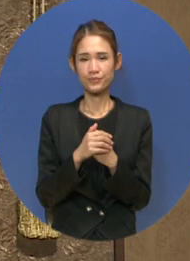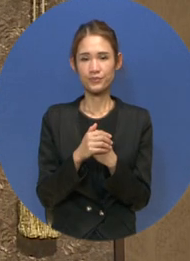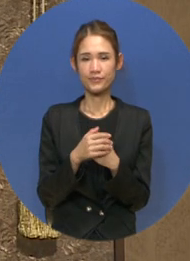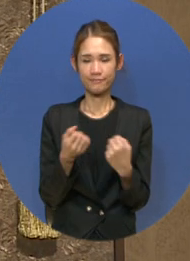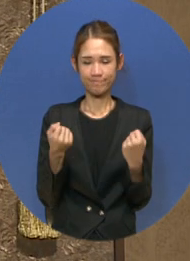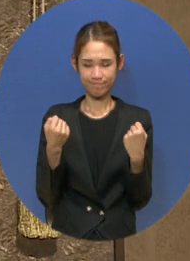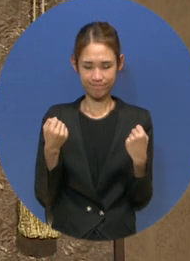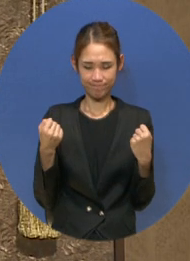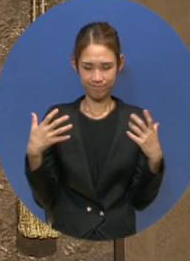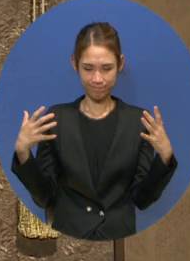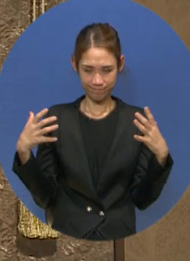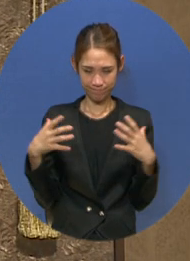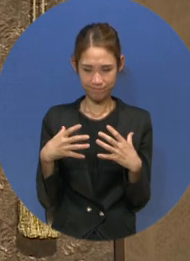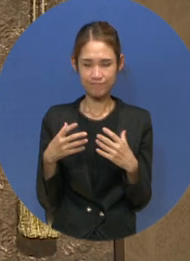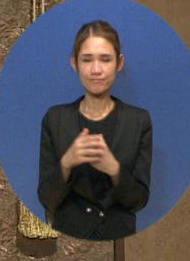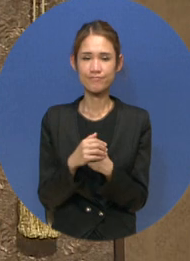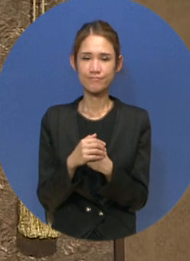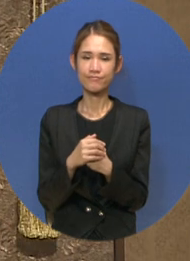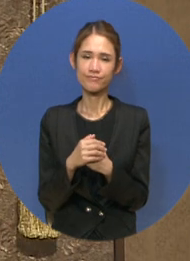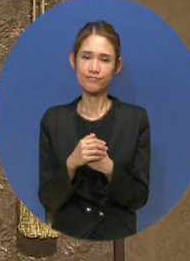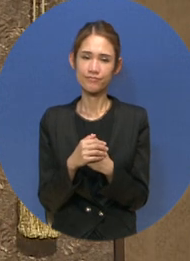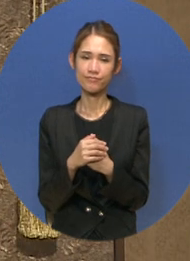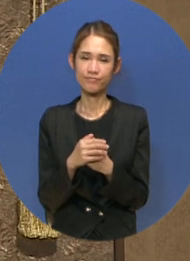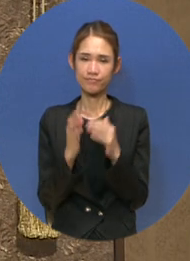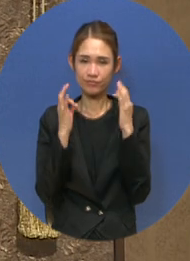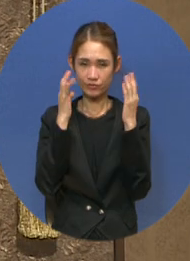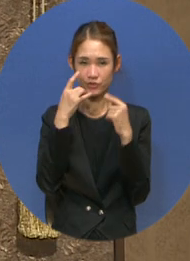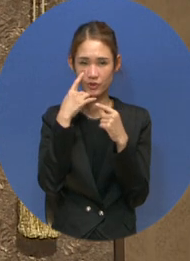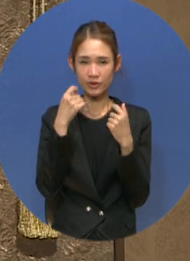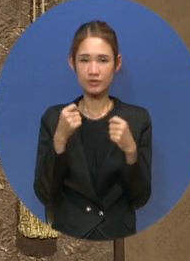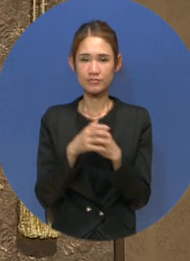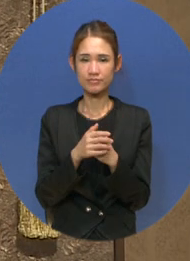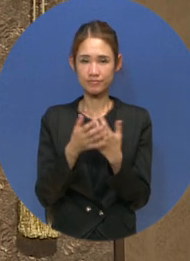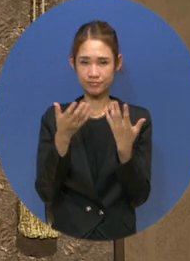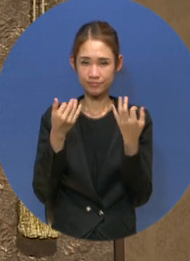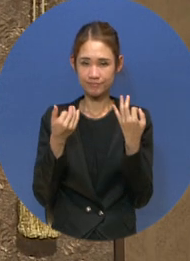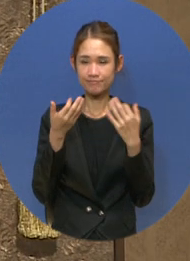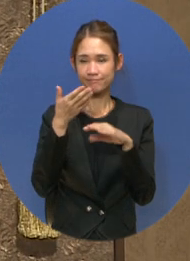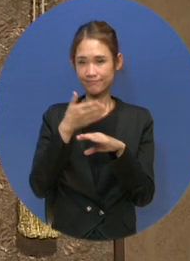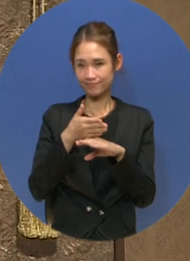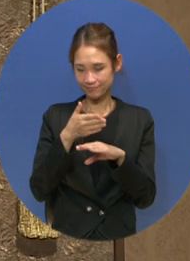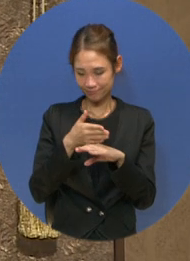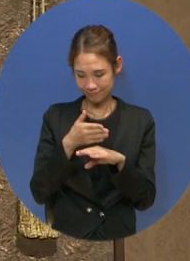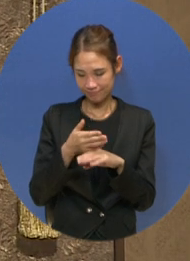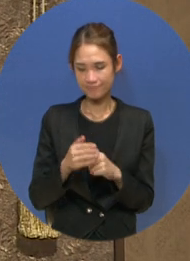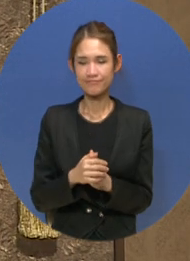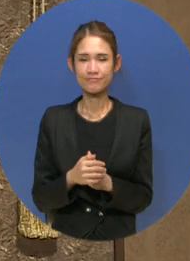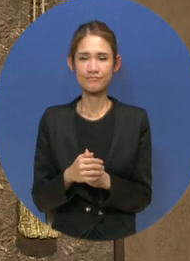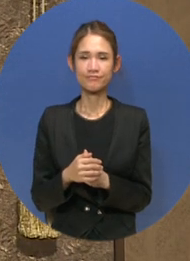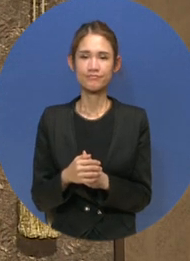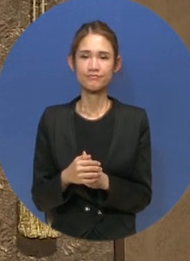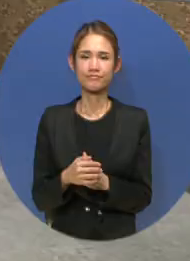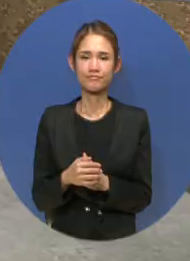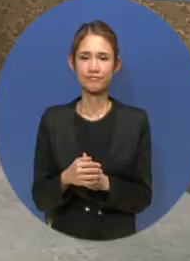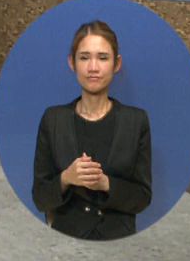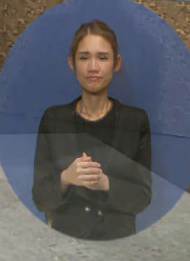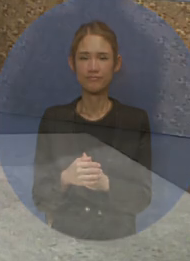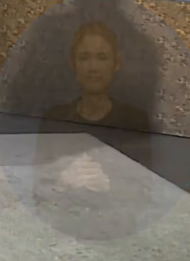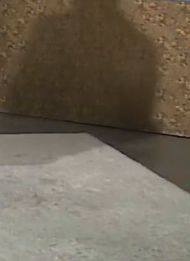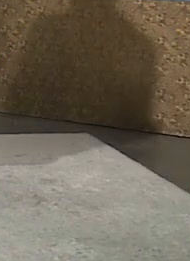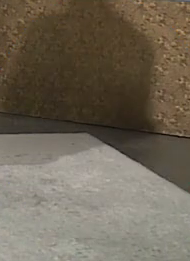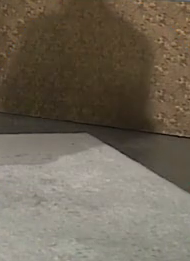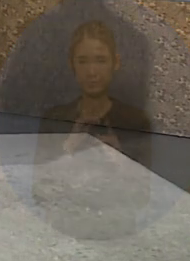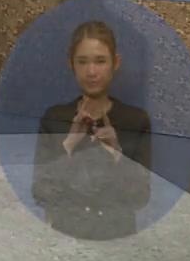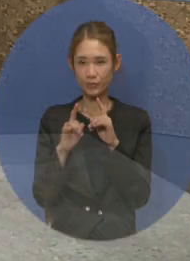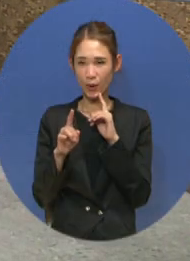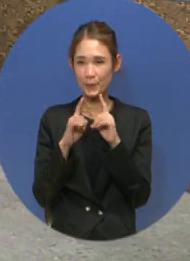그런 사회를 만들어 가도록 모두 힘을 합해서 노력해야 될 거라고 생각합니다. 시청자 여러분, 감사합니다. 네, 오늘